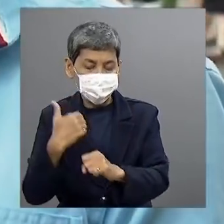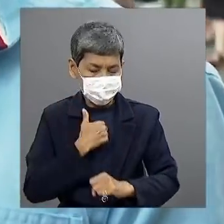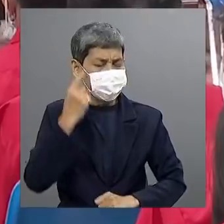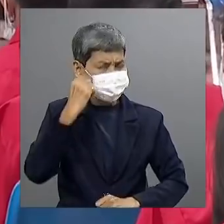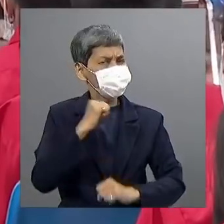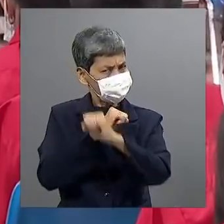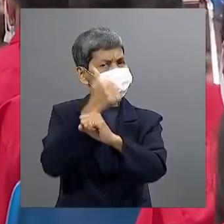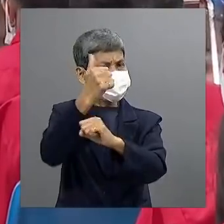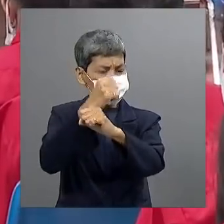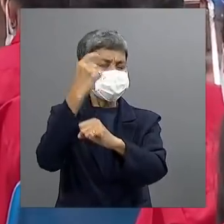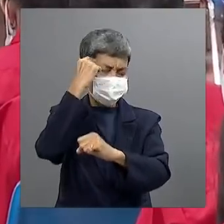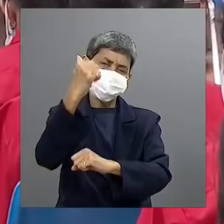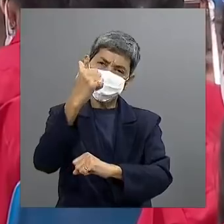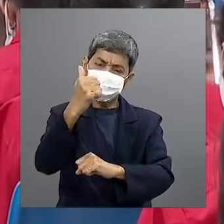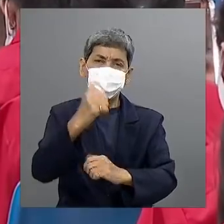แล้วครับ